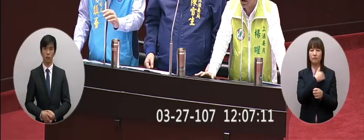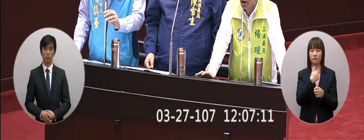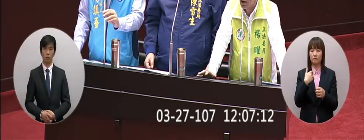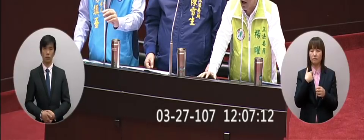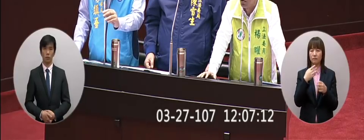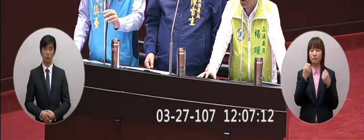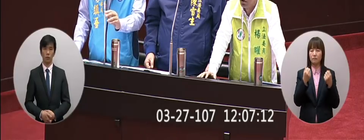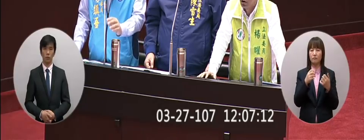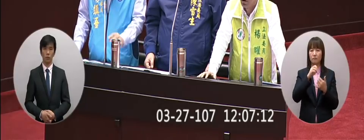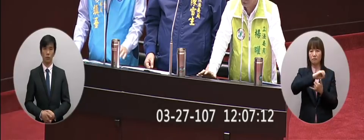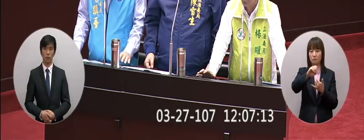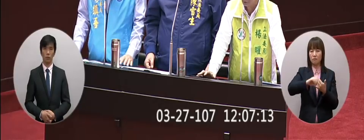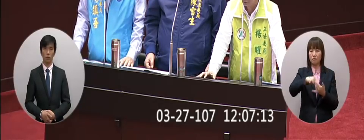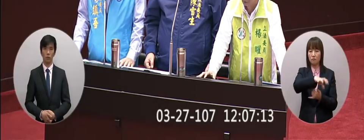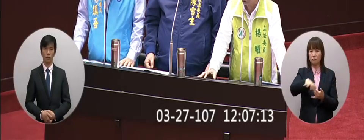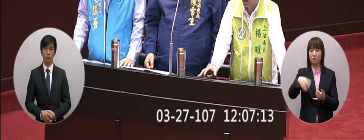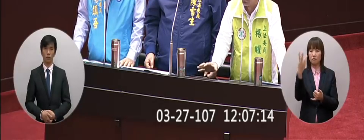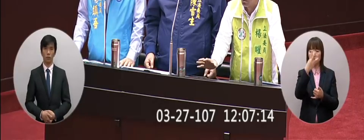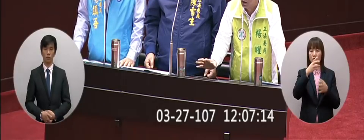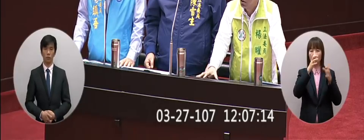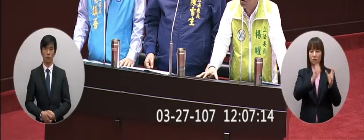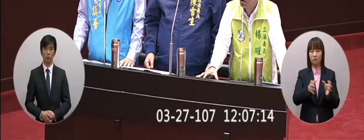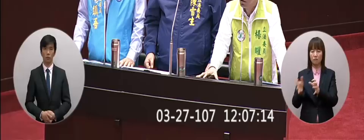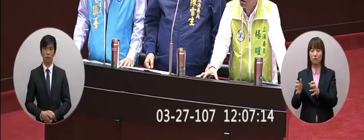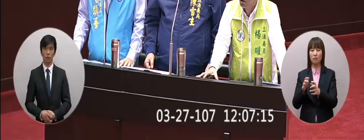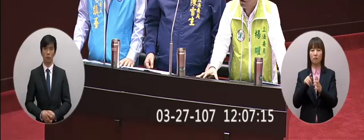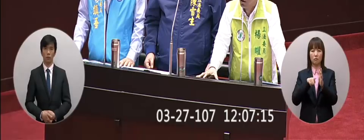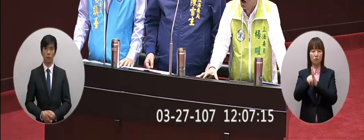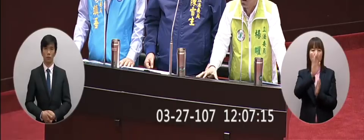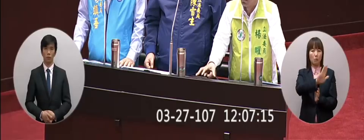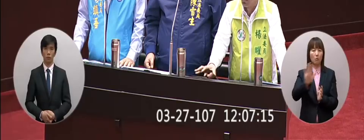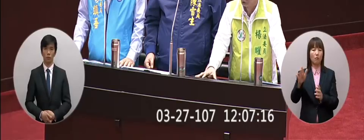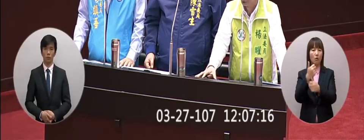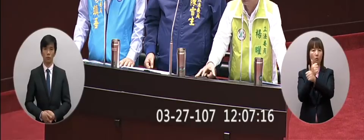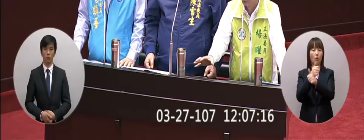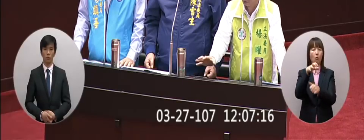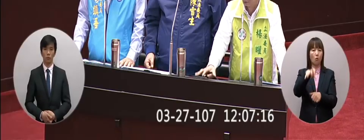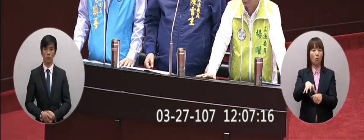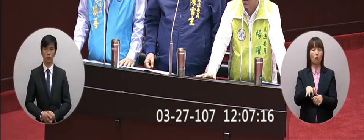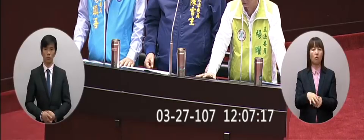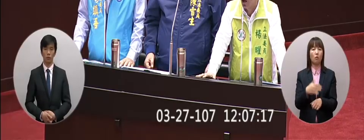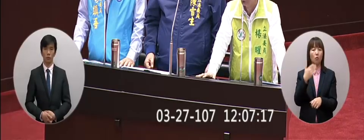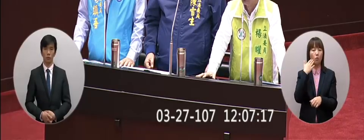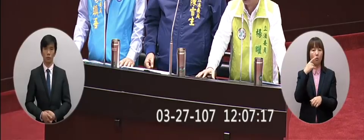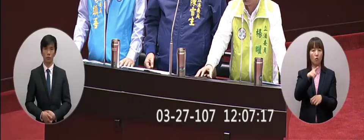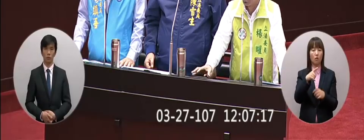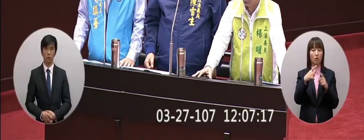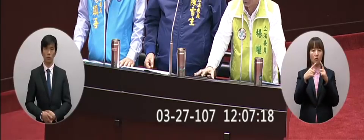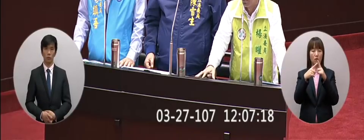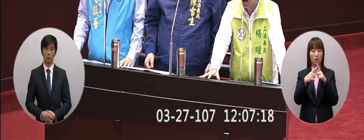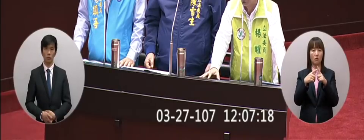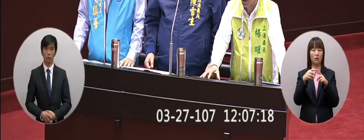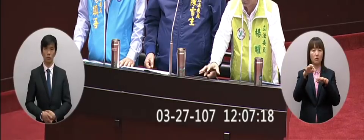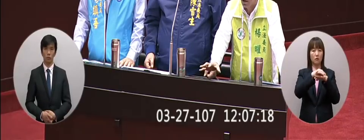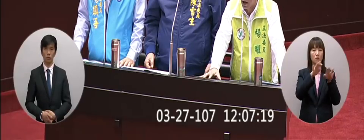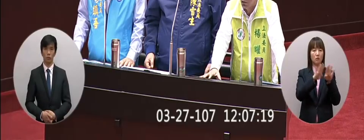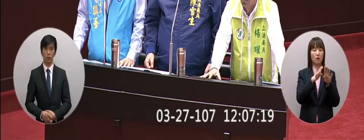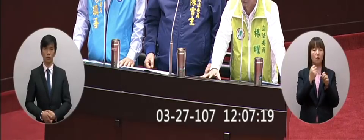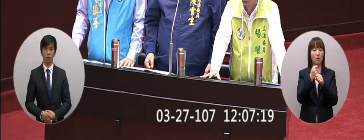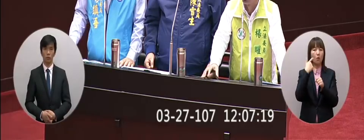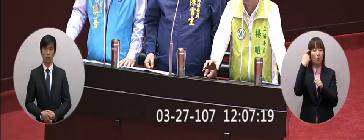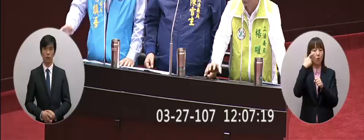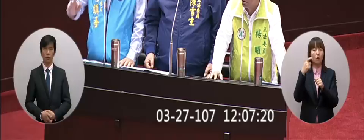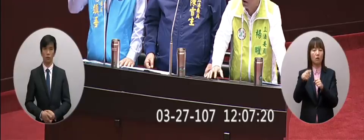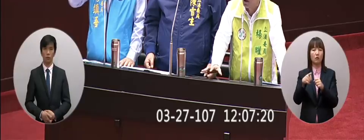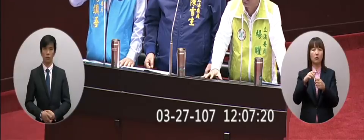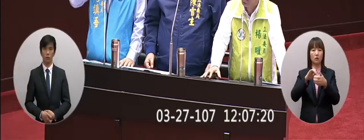在三个离岛直接设立考区？好，考区就是你只要到金门、澎湖、马祖来考